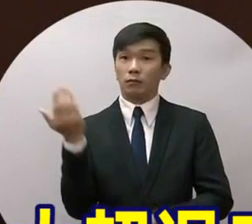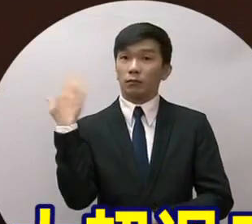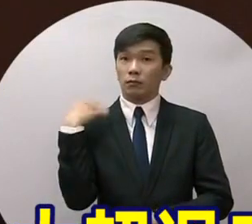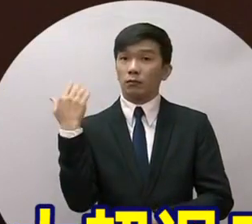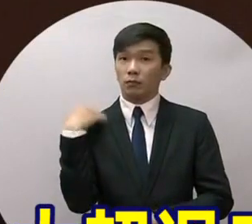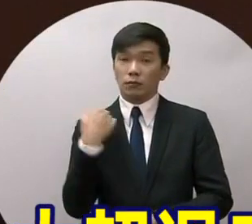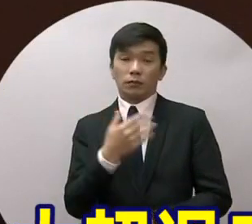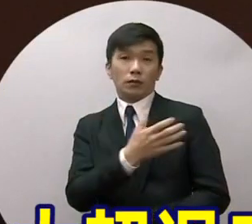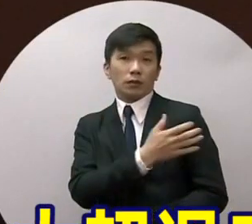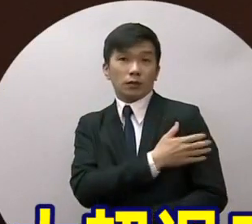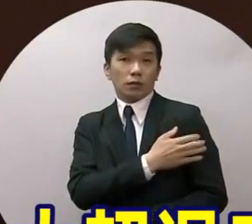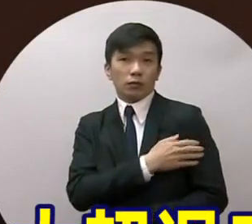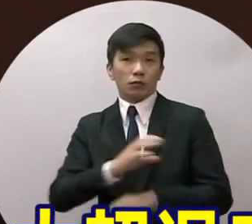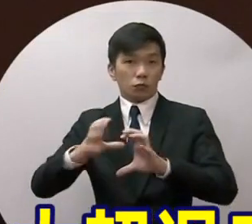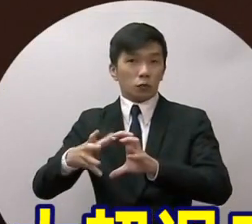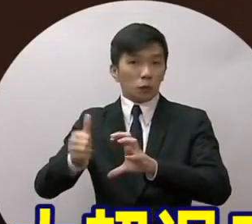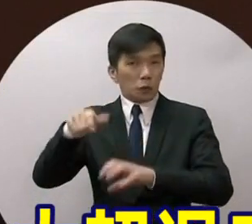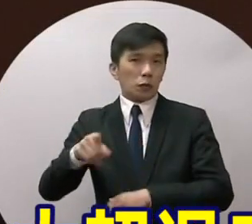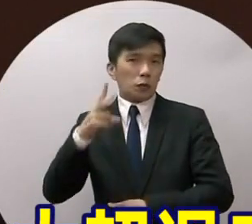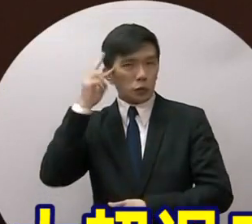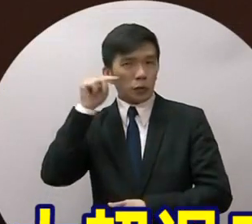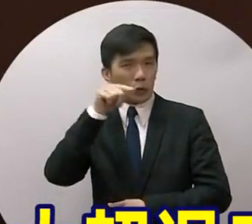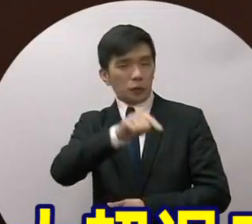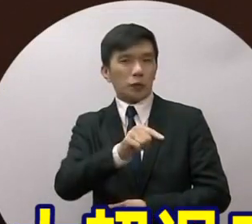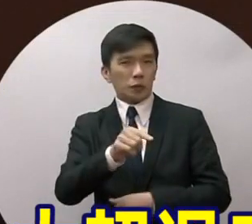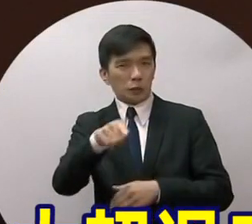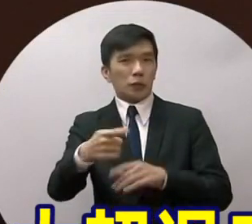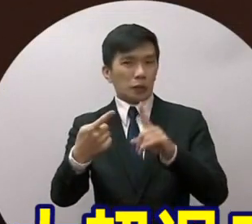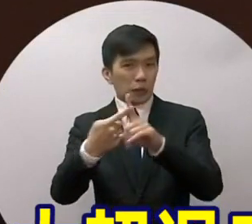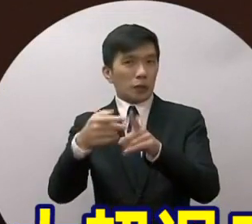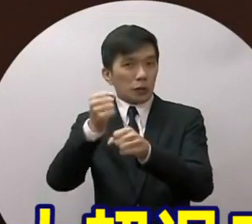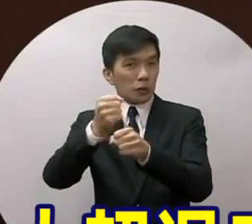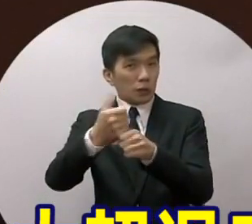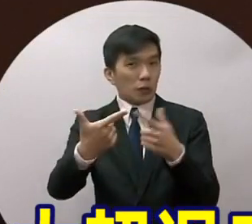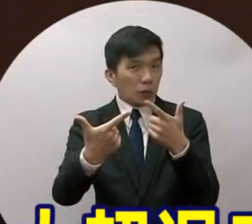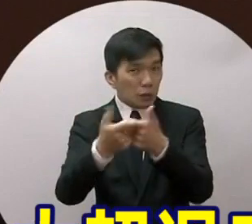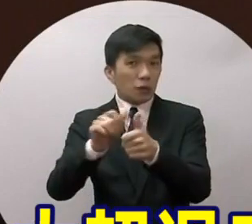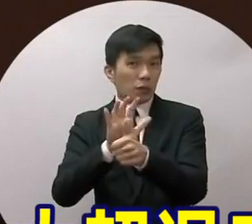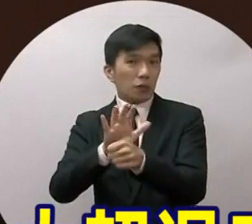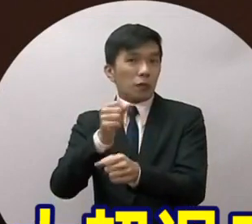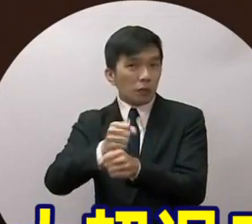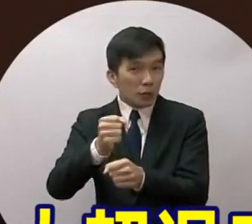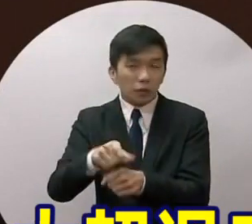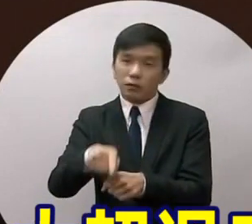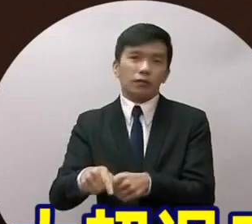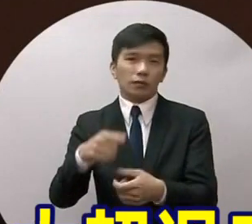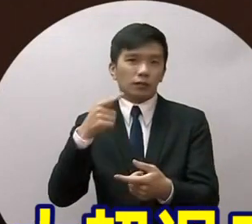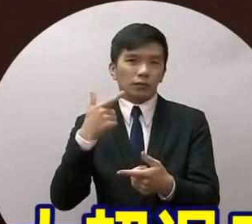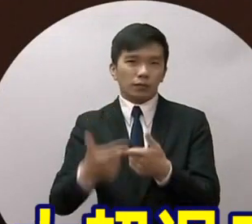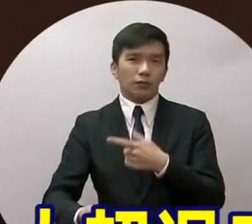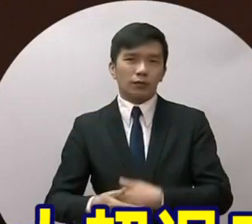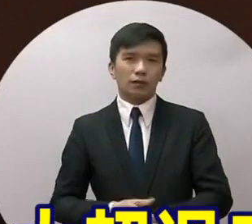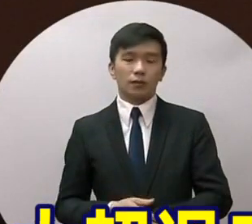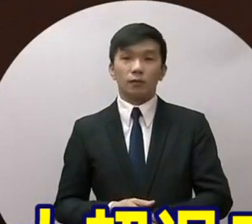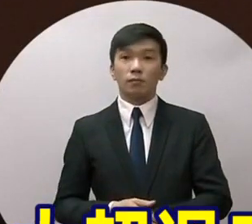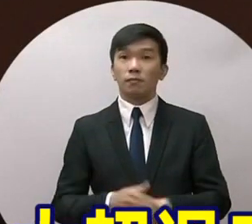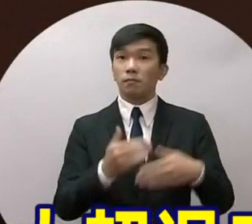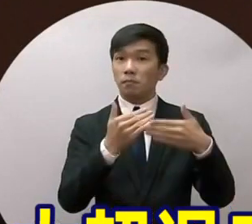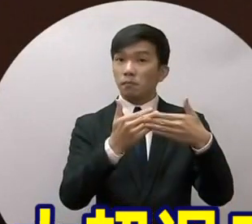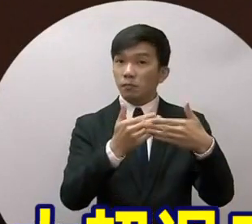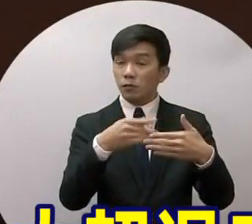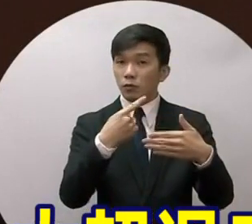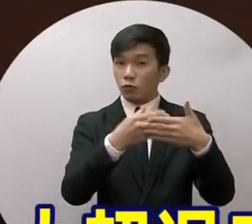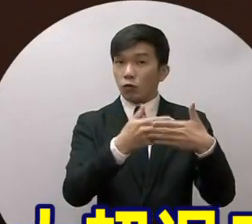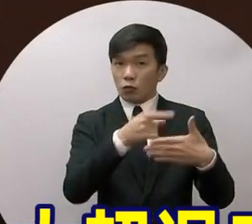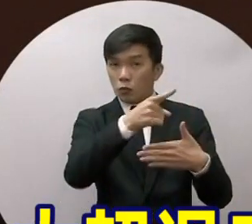都认为这种因人设事的修法极其不可，忍不住痛批中国大陆的直辖市不过四